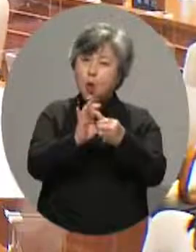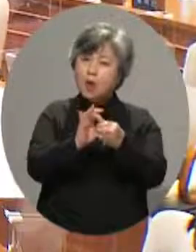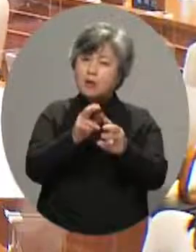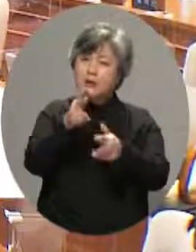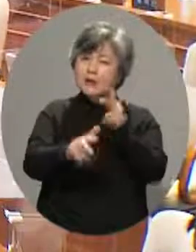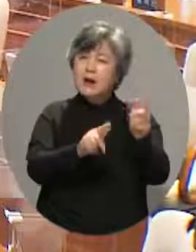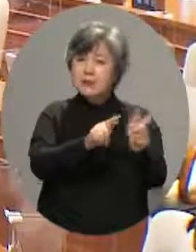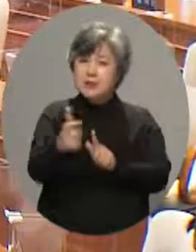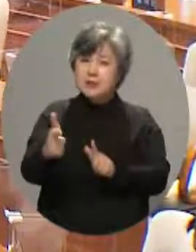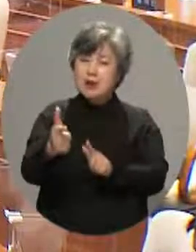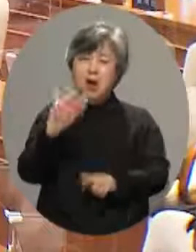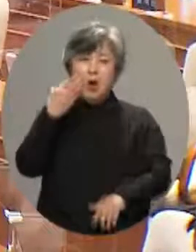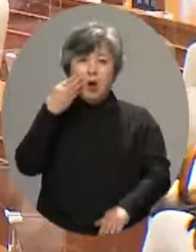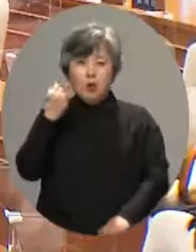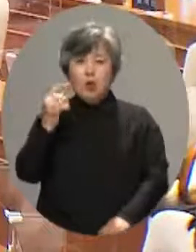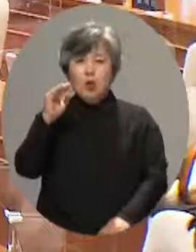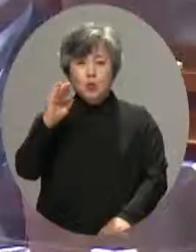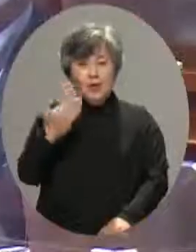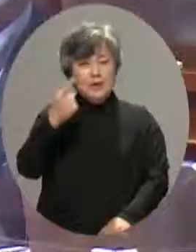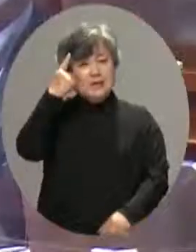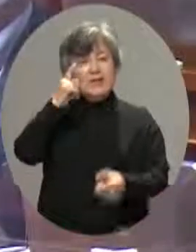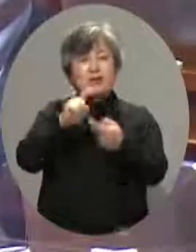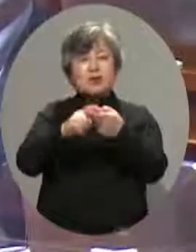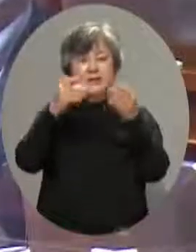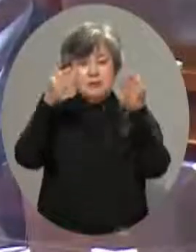사업들이 탄력을 받을 수 있을지 관심이 모으고 있습니다